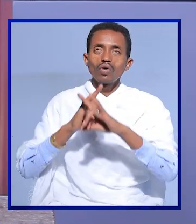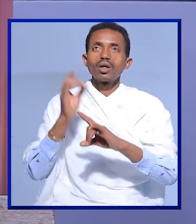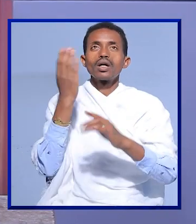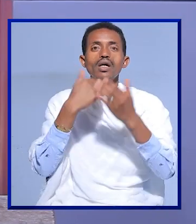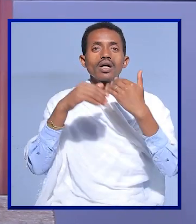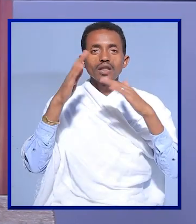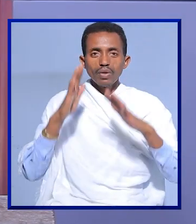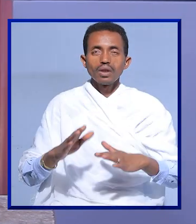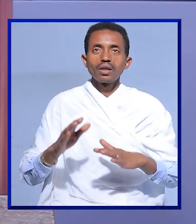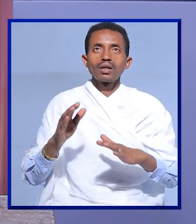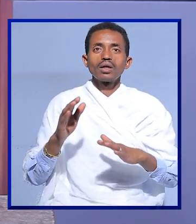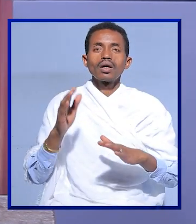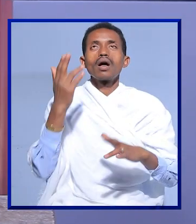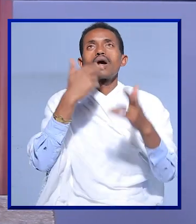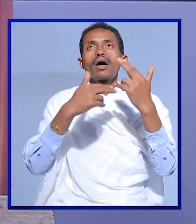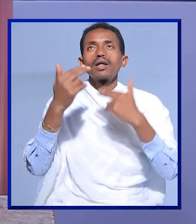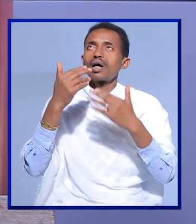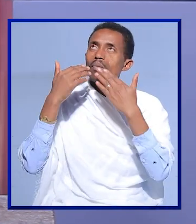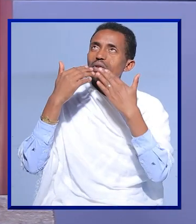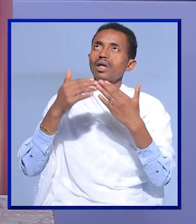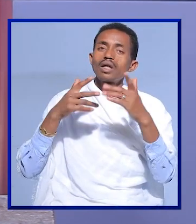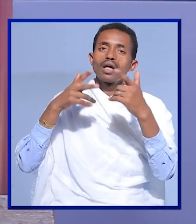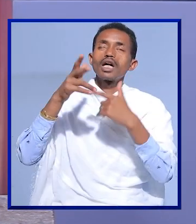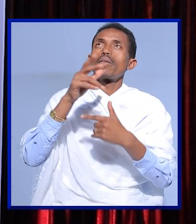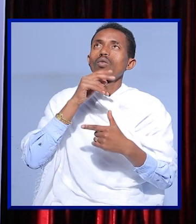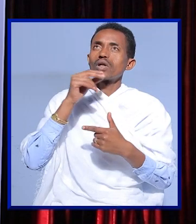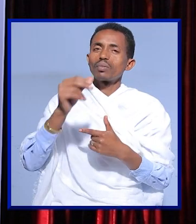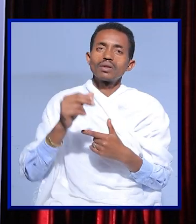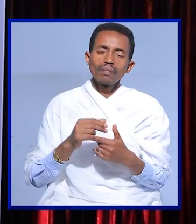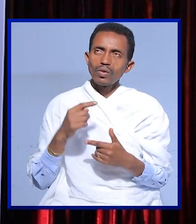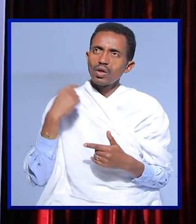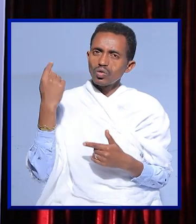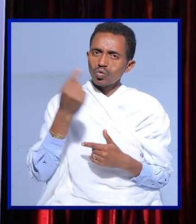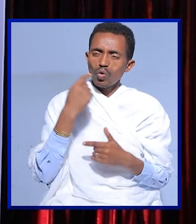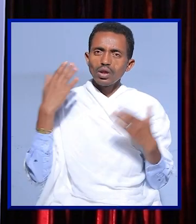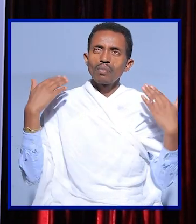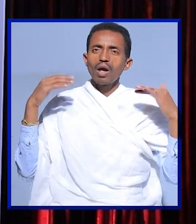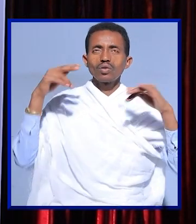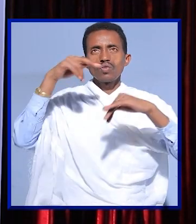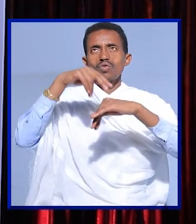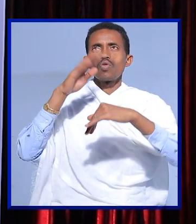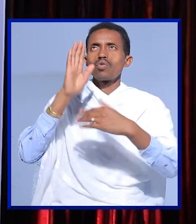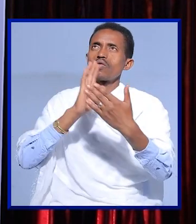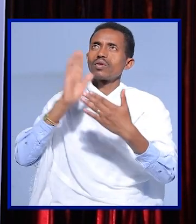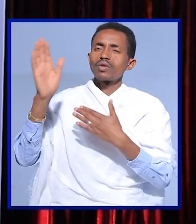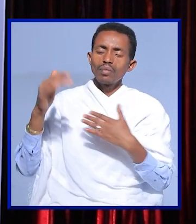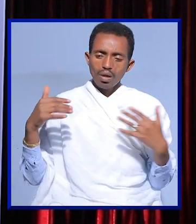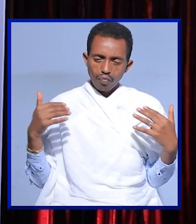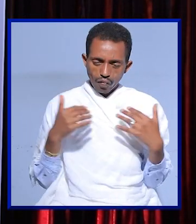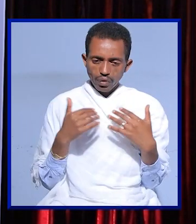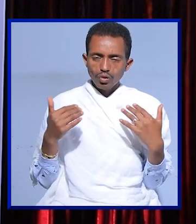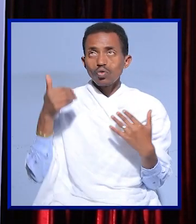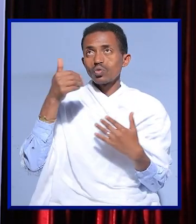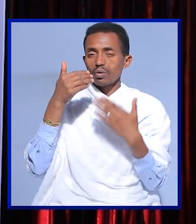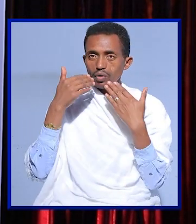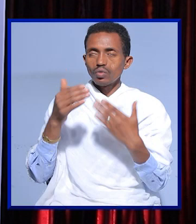ከሰማይ ሰማያት ከአርያ ምስጋና ከማይቋረጥበት ዘወትር መላእክት ቆመው በፍርሃት በራል